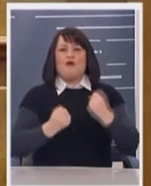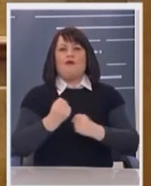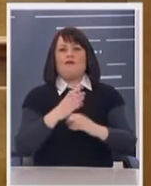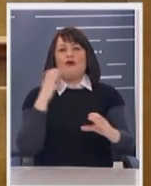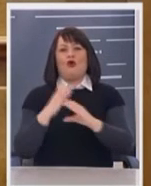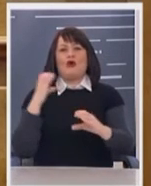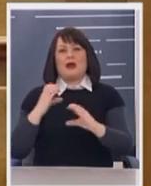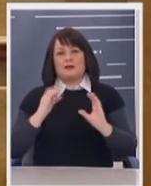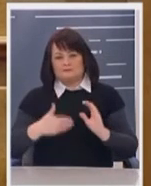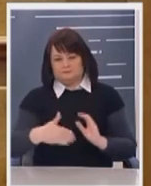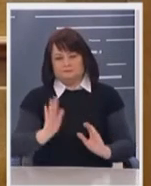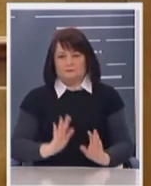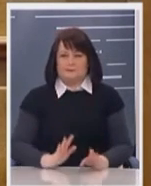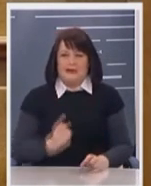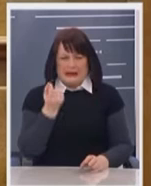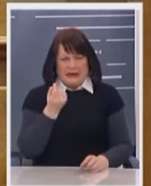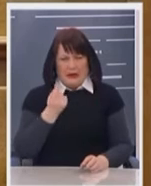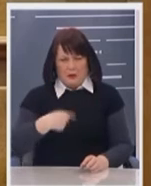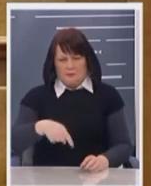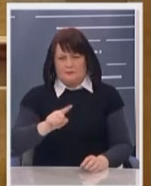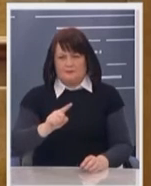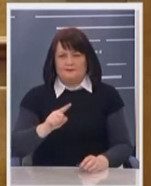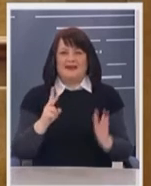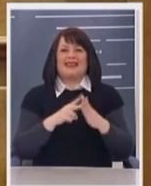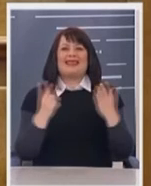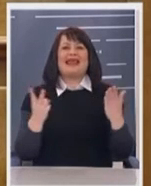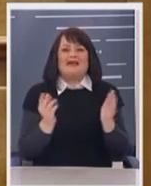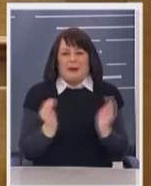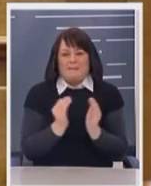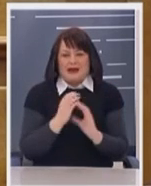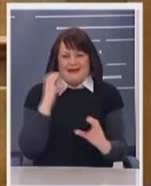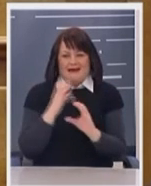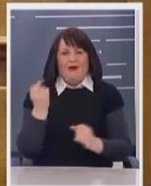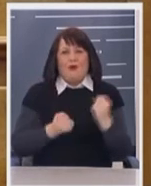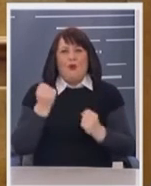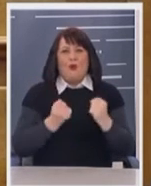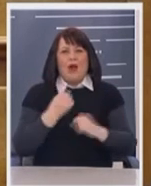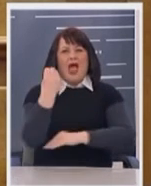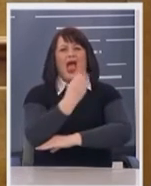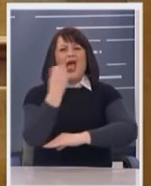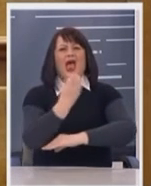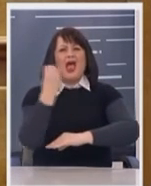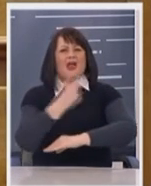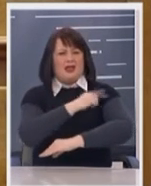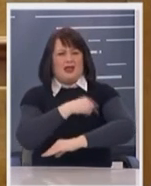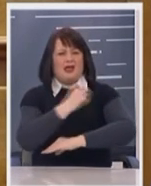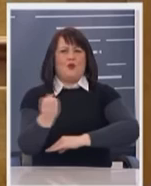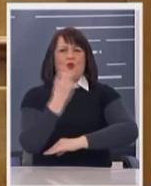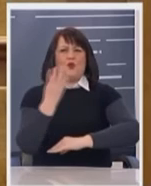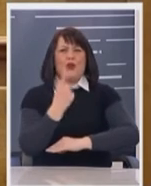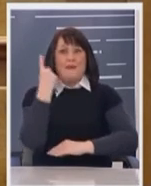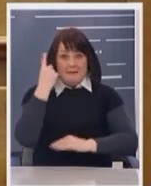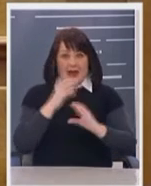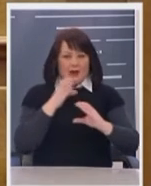Σε λίγο καιρό θα έχουν δοθεί 17 μικρά ασθενοφόρα και μια κινητή μονάδα για τα νησιά μας.